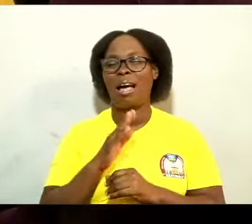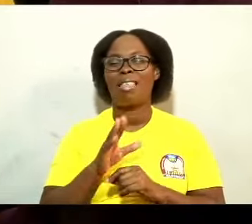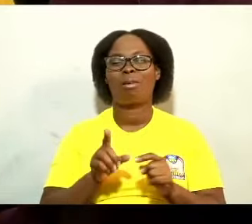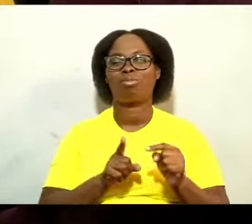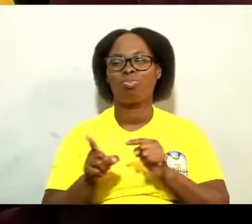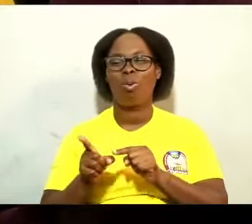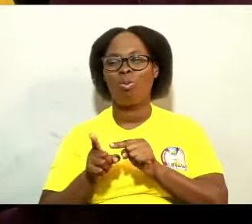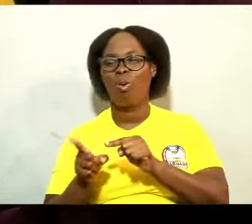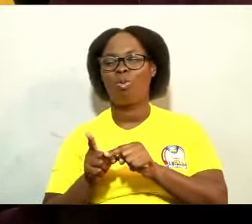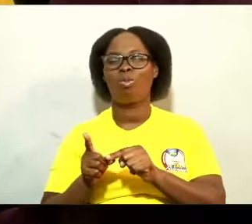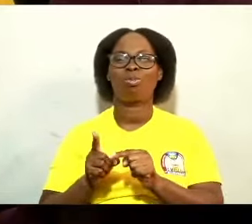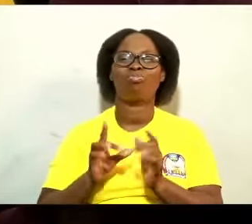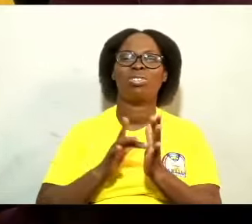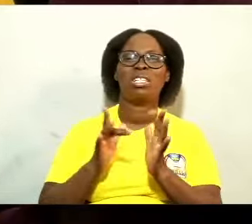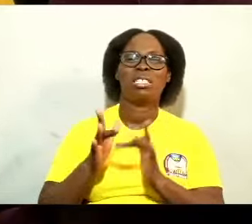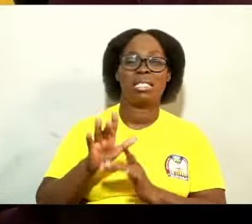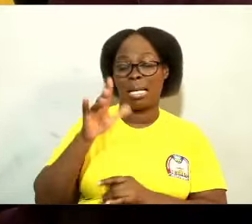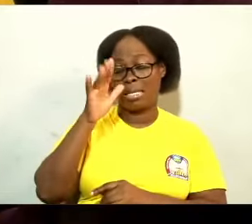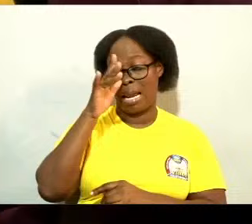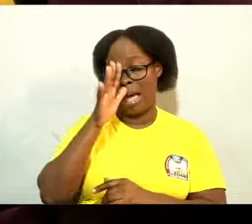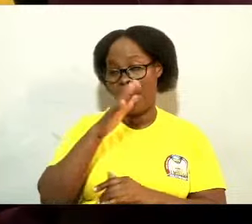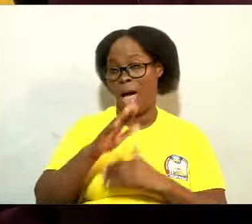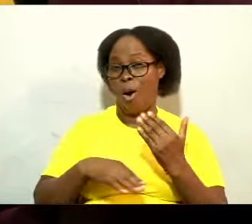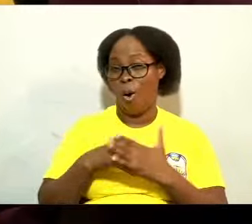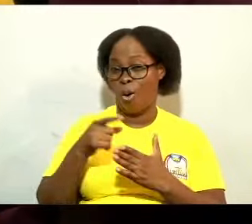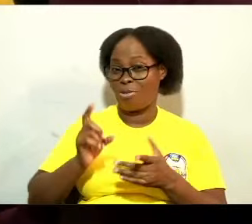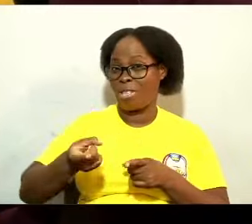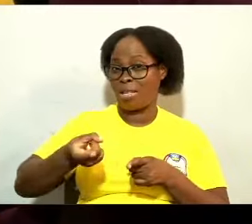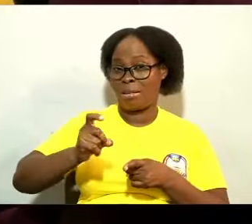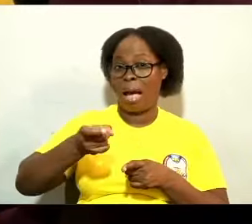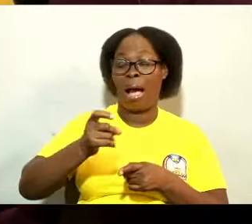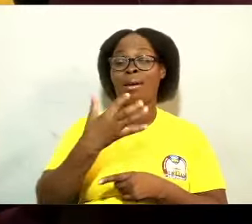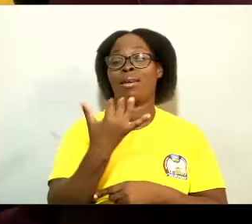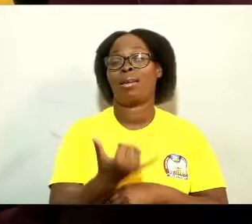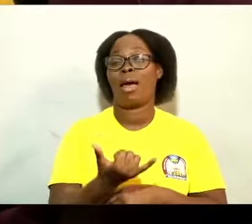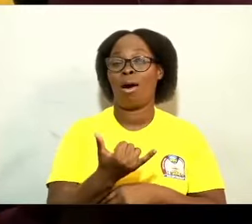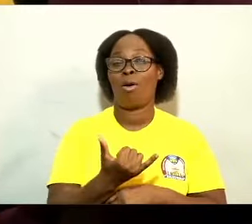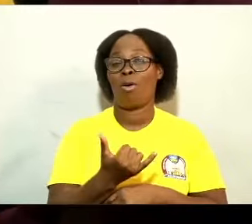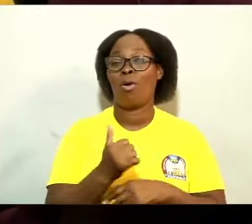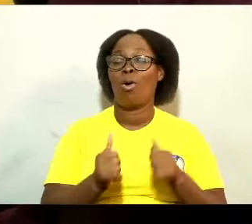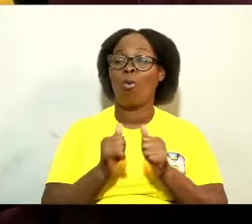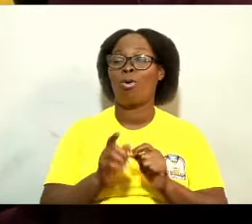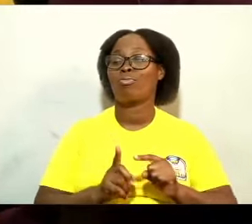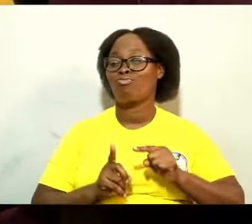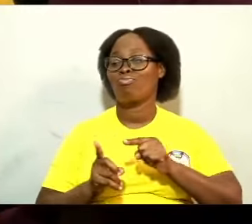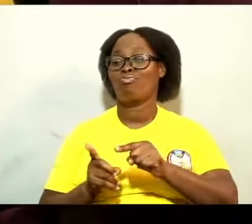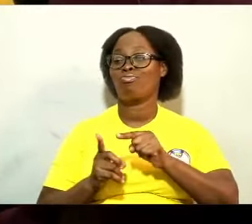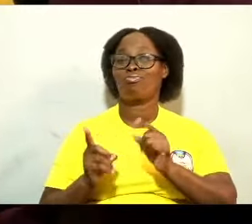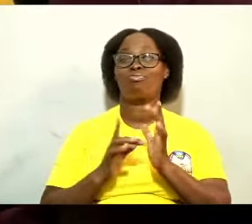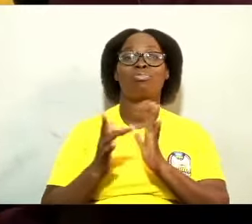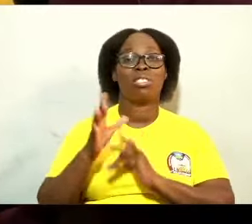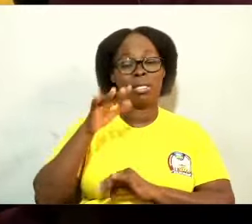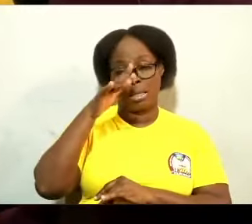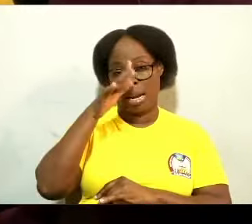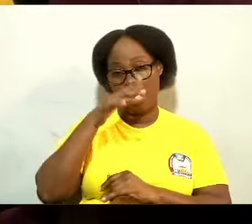Zinamsingizia Yesu uongo. Hizi zimeongezeka. Zinazomsingizia Yesu.